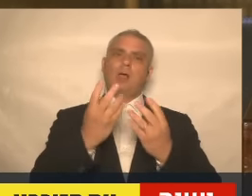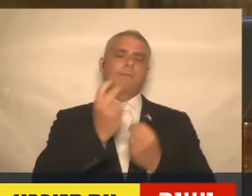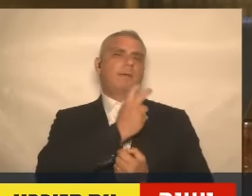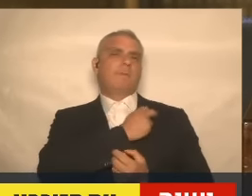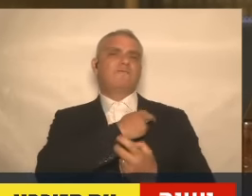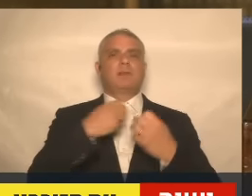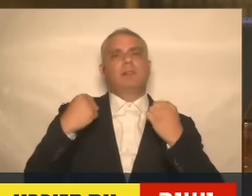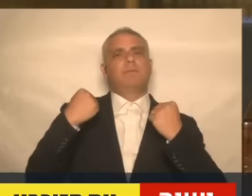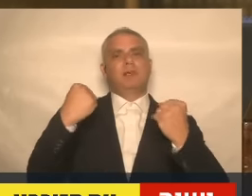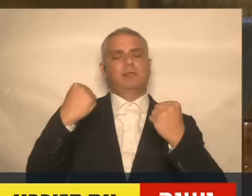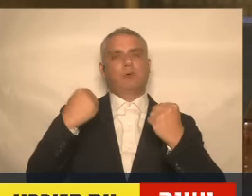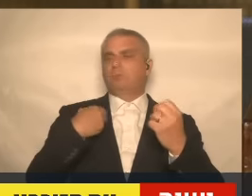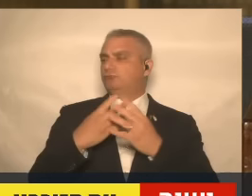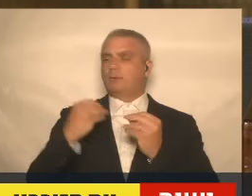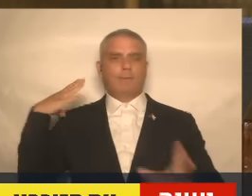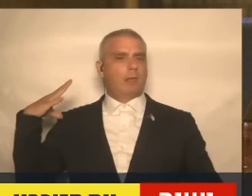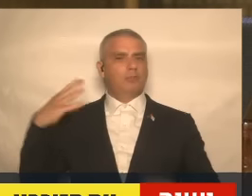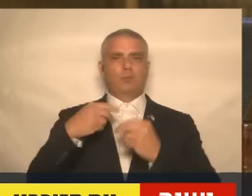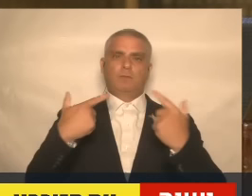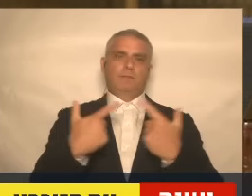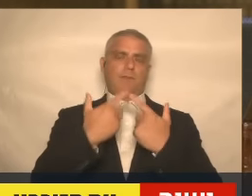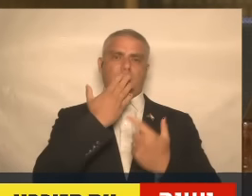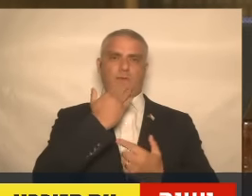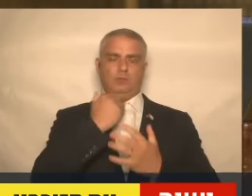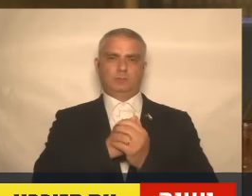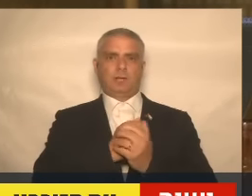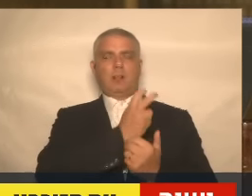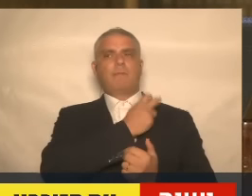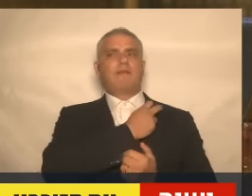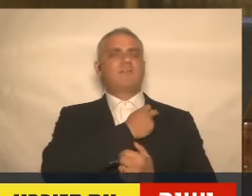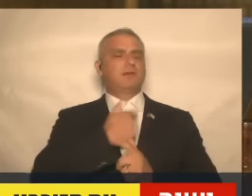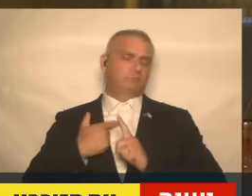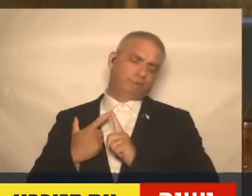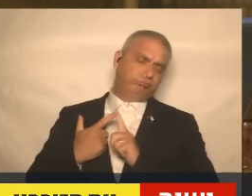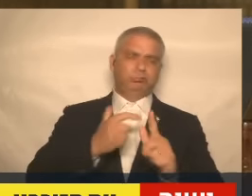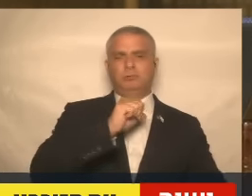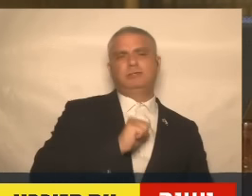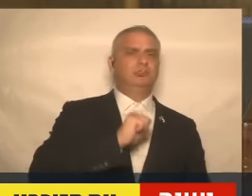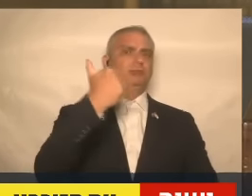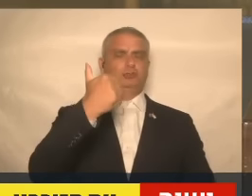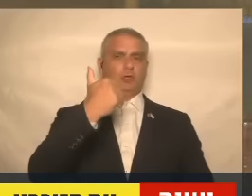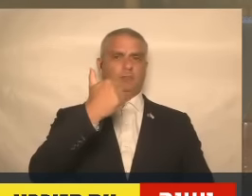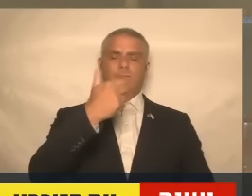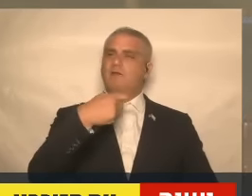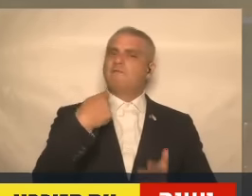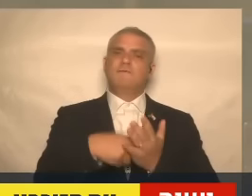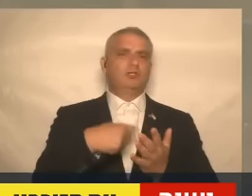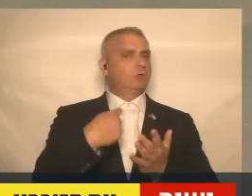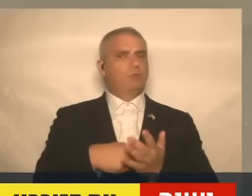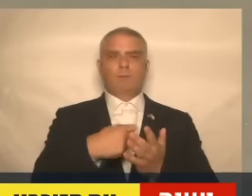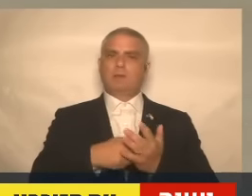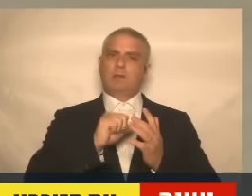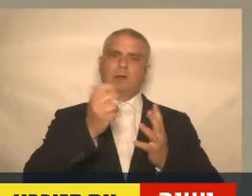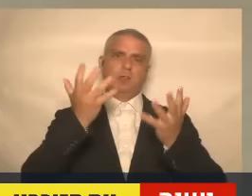מפקדים גיבורים שאיבדנו במערכות ישראל. מפקדים שהסתערו בראש הכוח ושילמו את המחיר